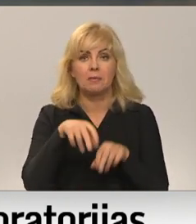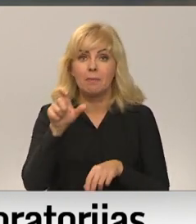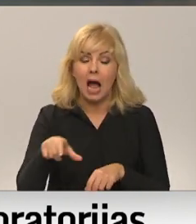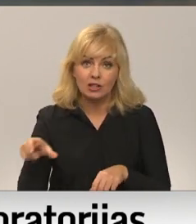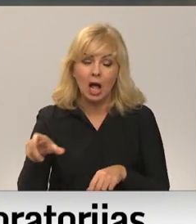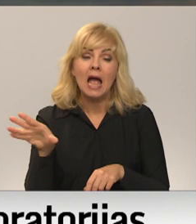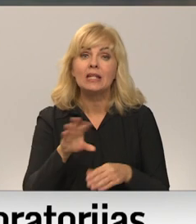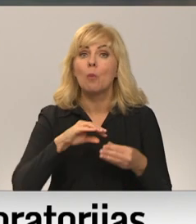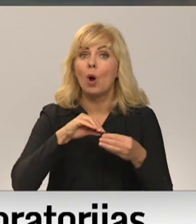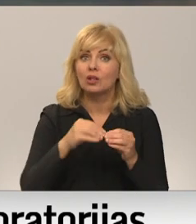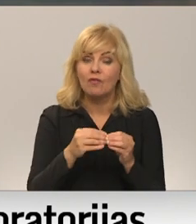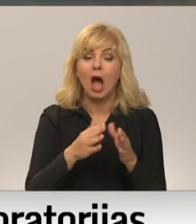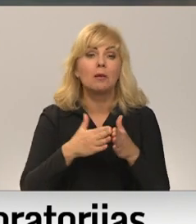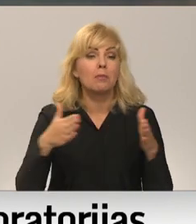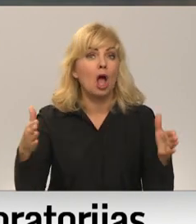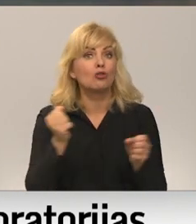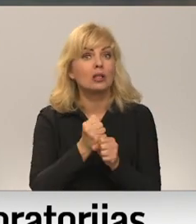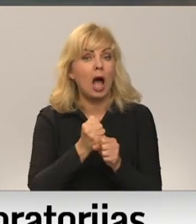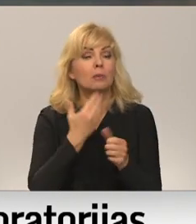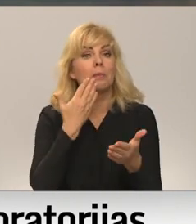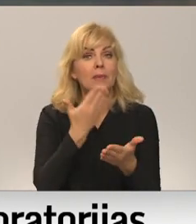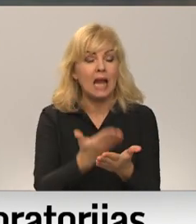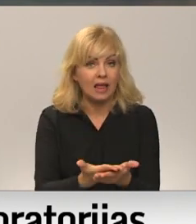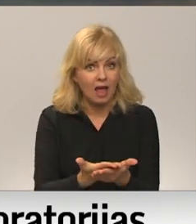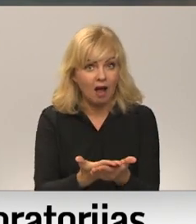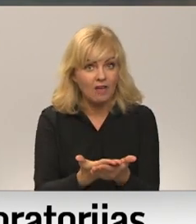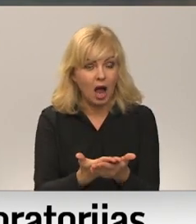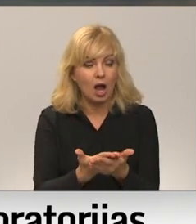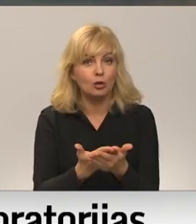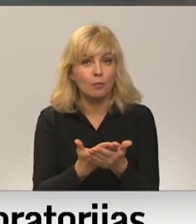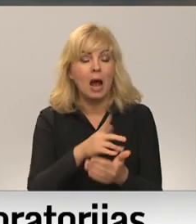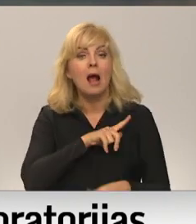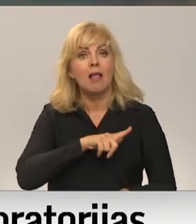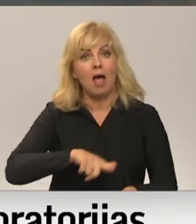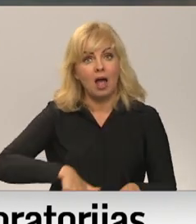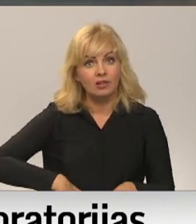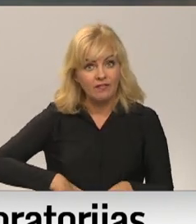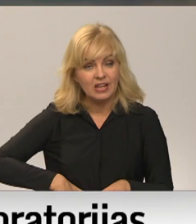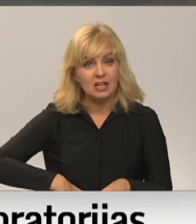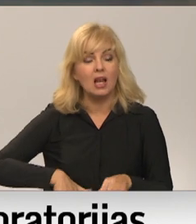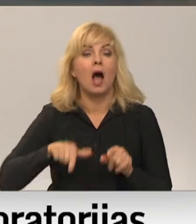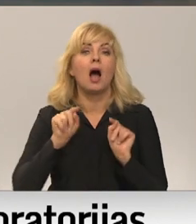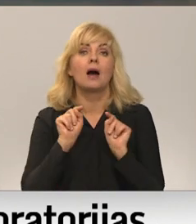Ņemot vērā šo plašo darbu piedāvājumu iespēju, kas ir Latvijā,